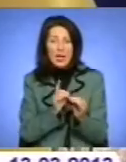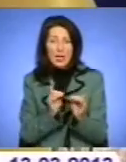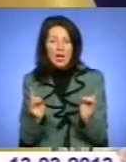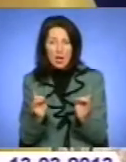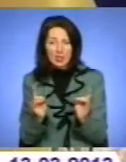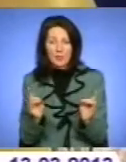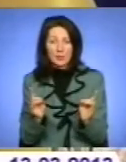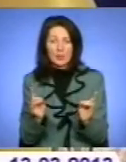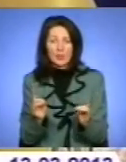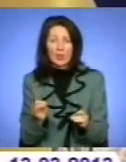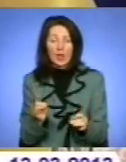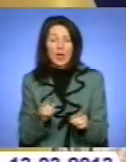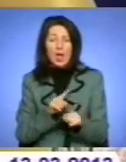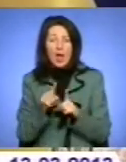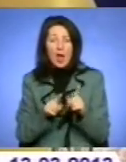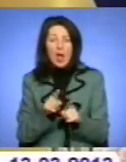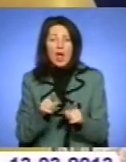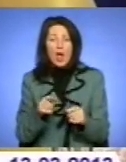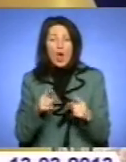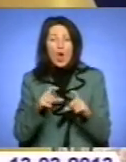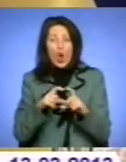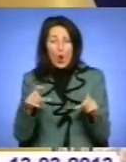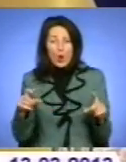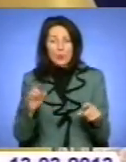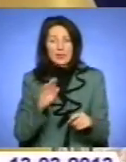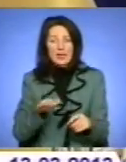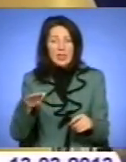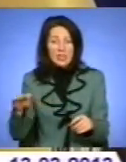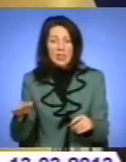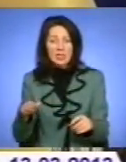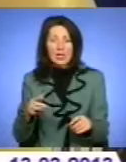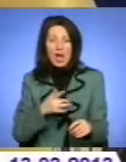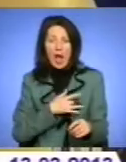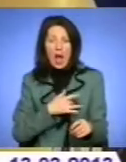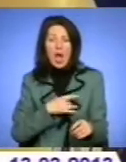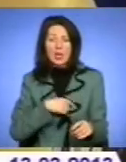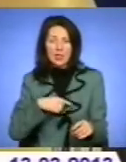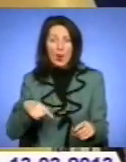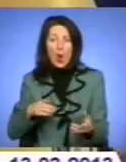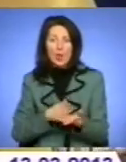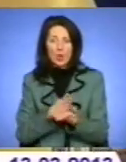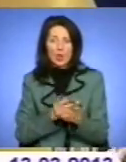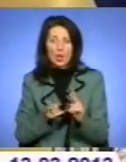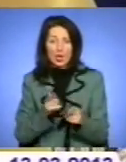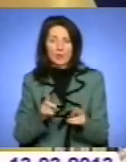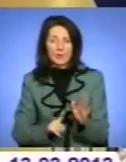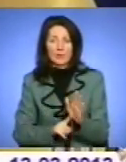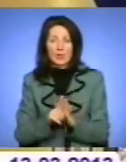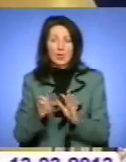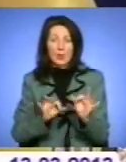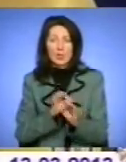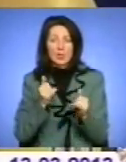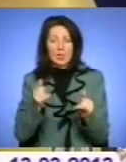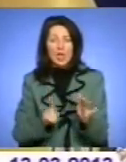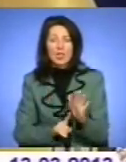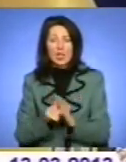корпус детской кардиохирургии. Так, начали, сначала проектировали, теперь начали строительство, ведем